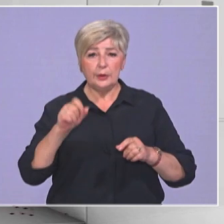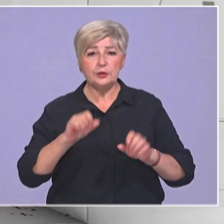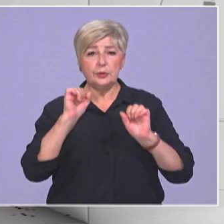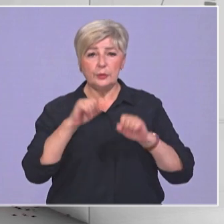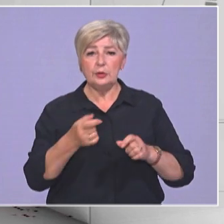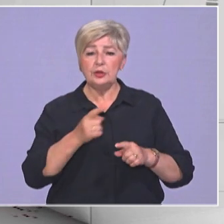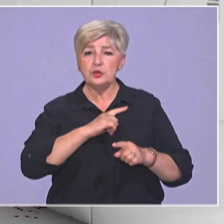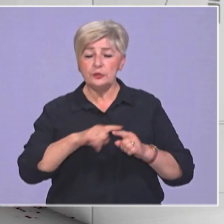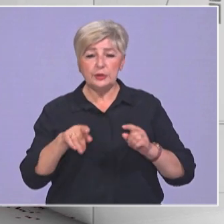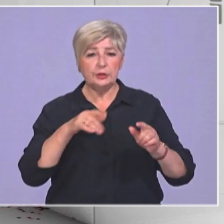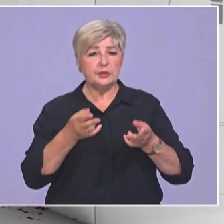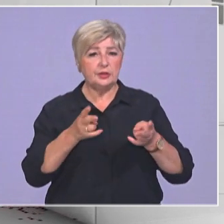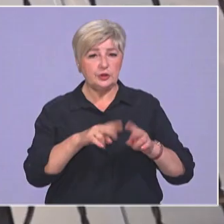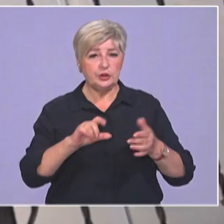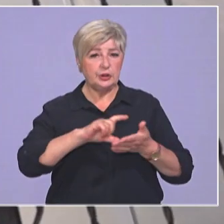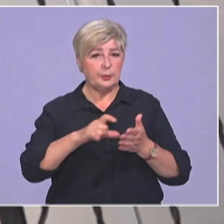залишити приміщення.